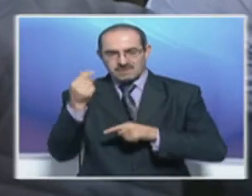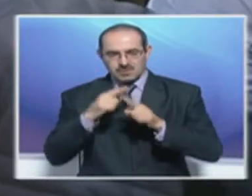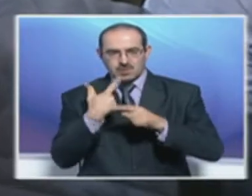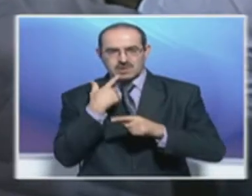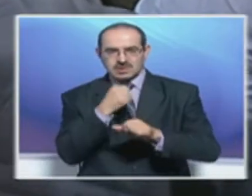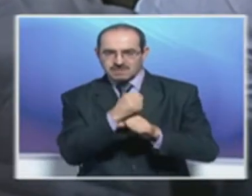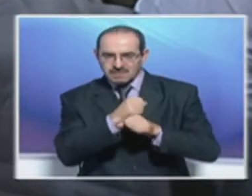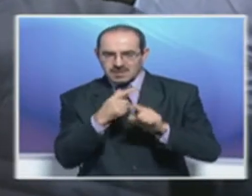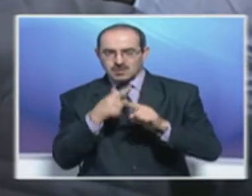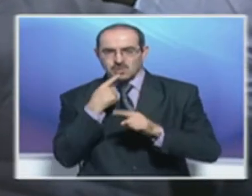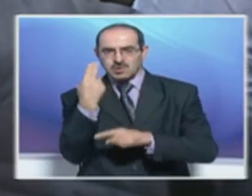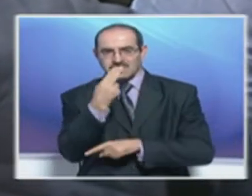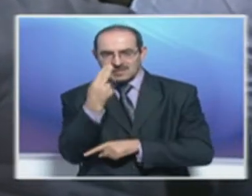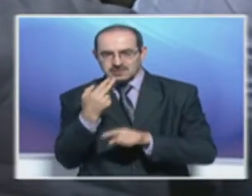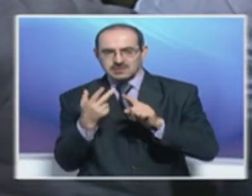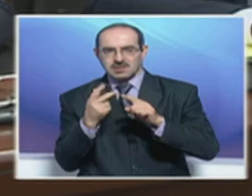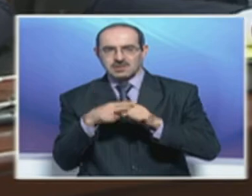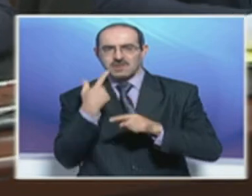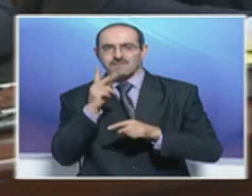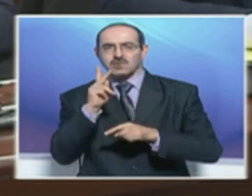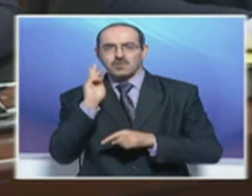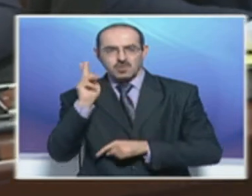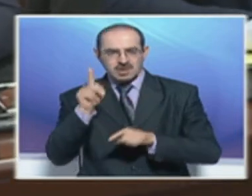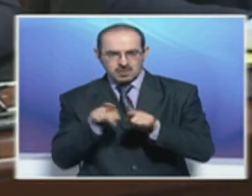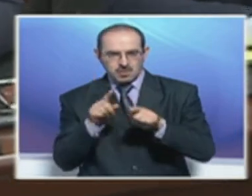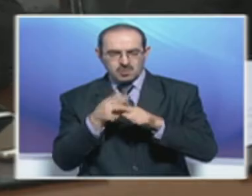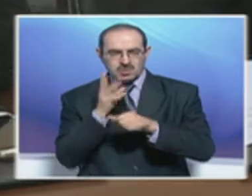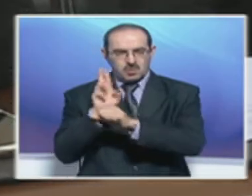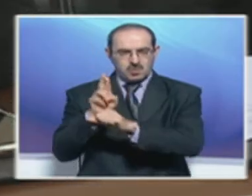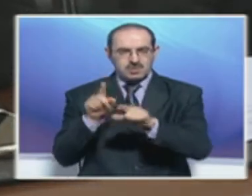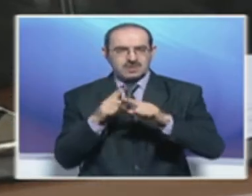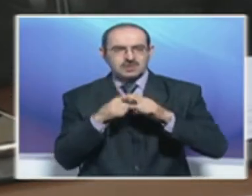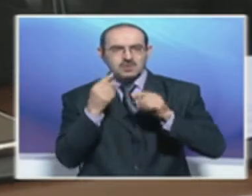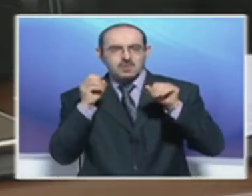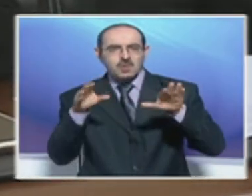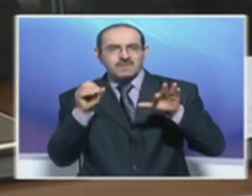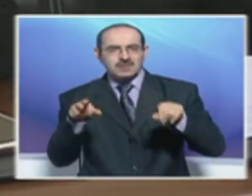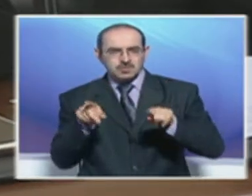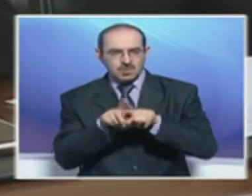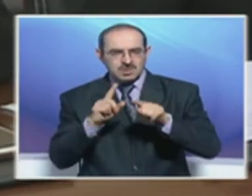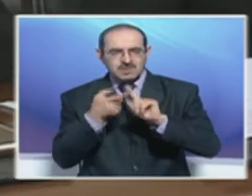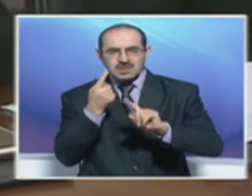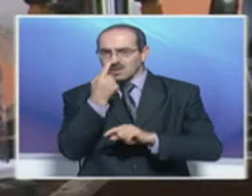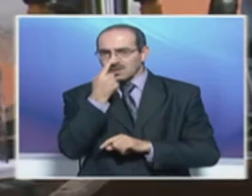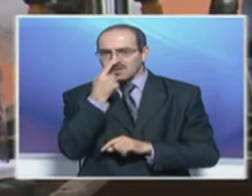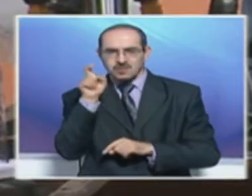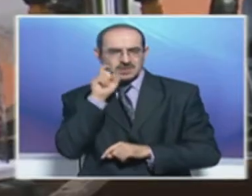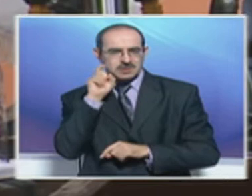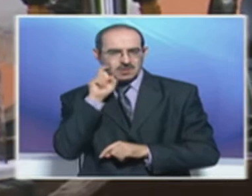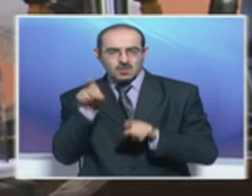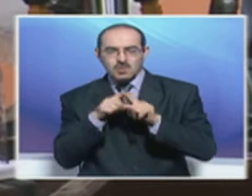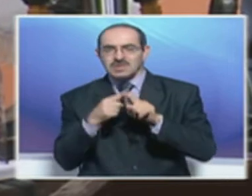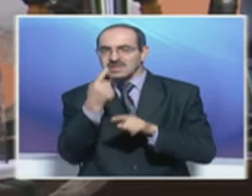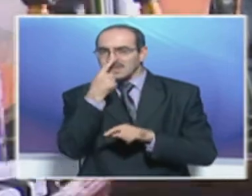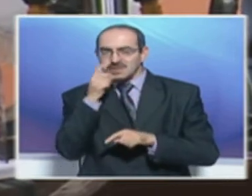والضمان الاجتماعي، التعليم العالي والوظيفة العمومي، وكذا ممثلين عن أساتذة في العلوم الطبية